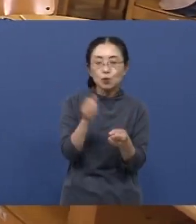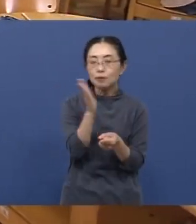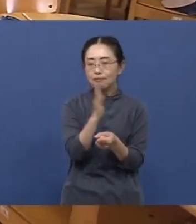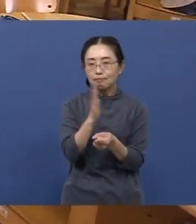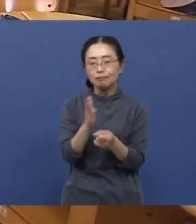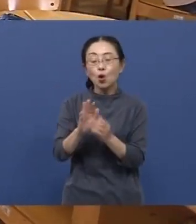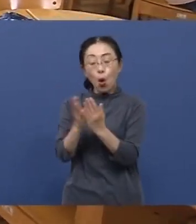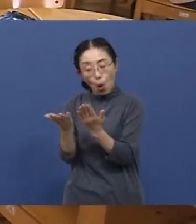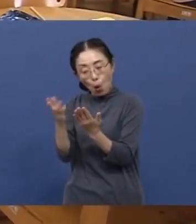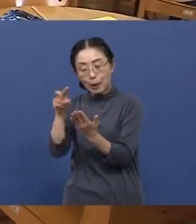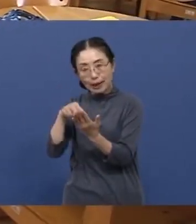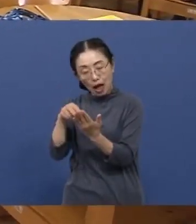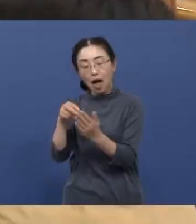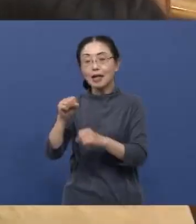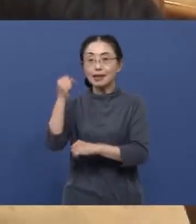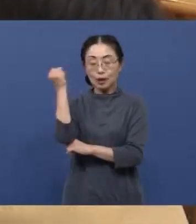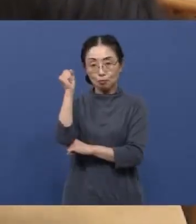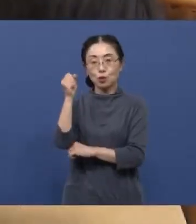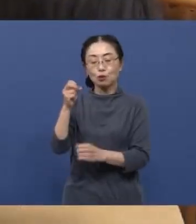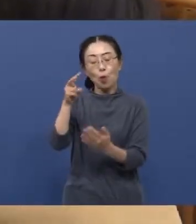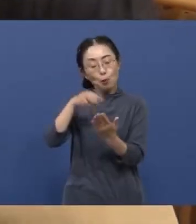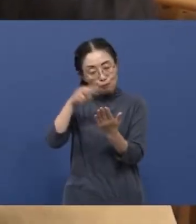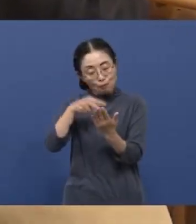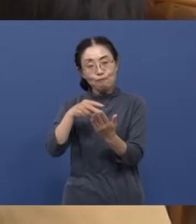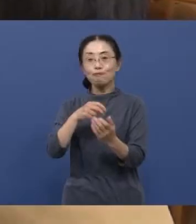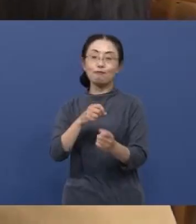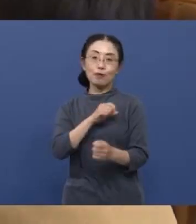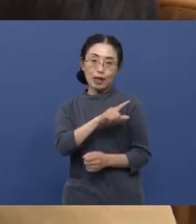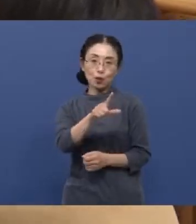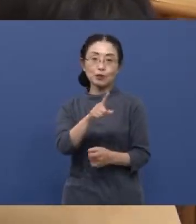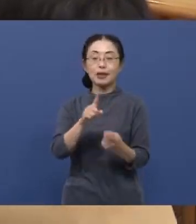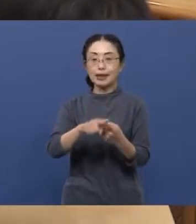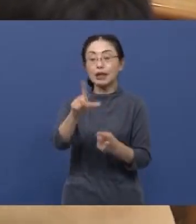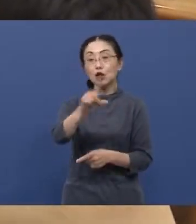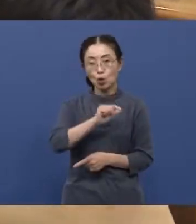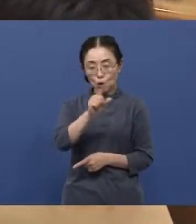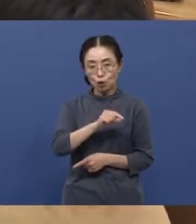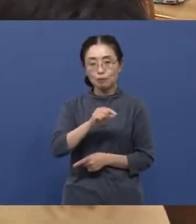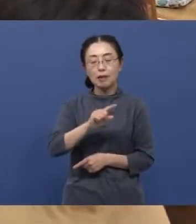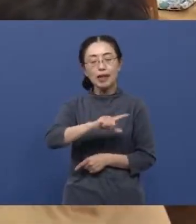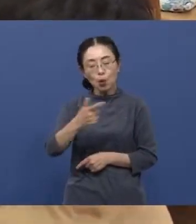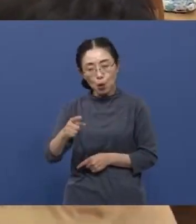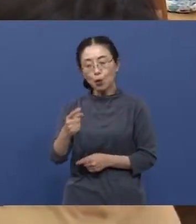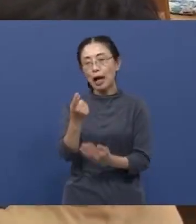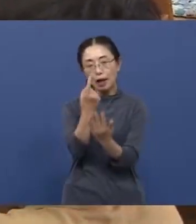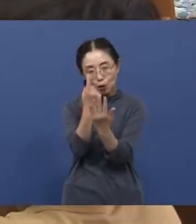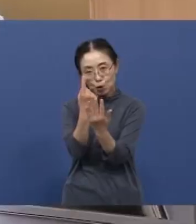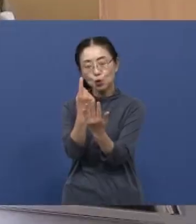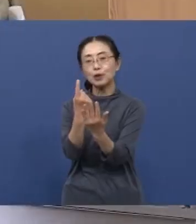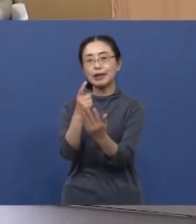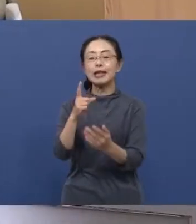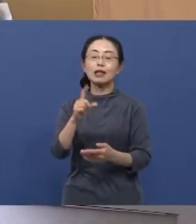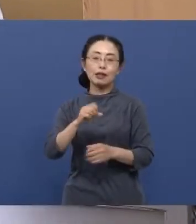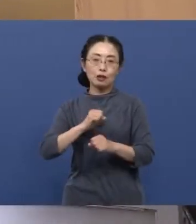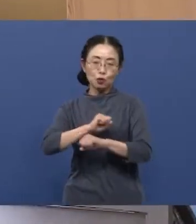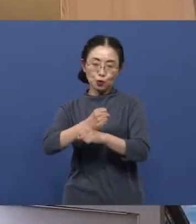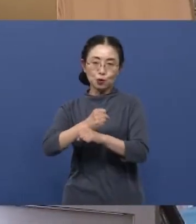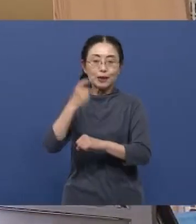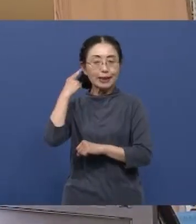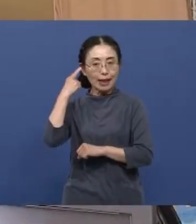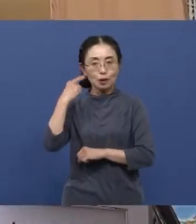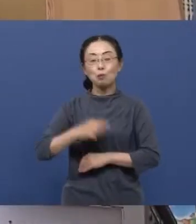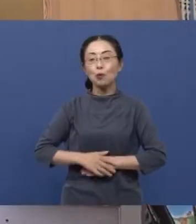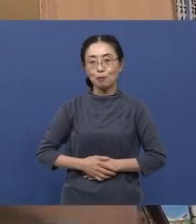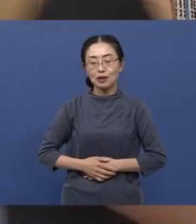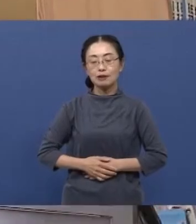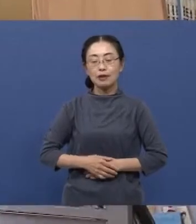聞を積極的に活用することで、いろいろな教科の学習に取り入れていきたいと思っています。子どもたちには